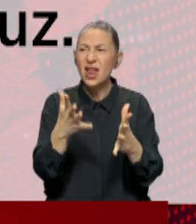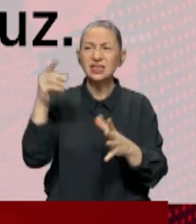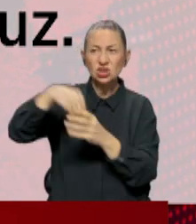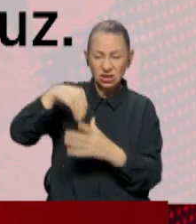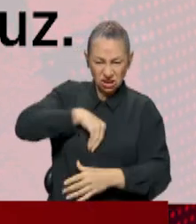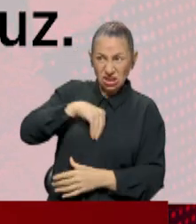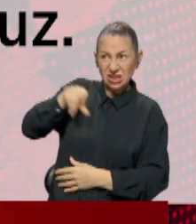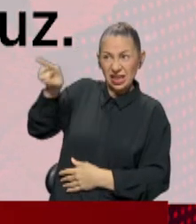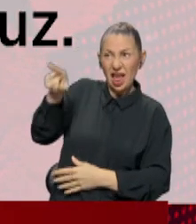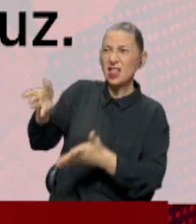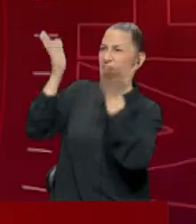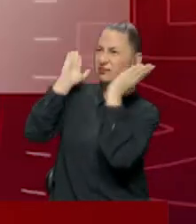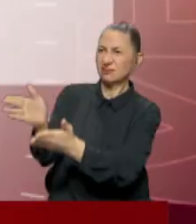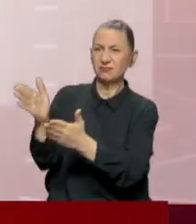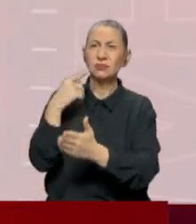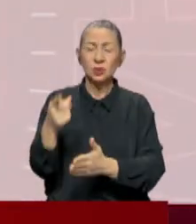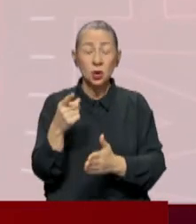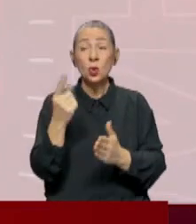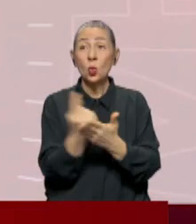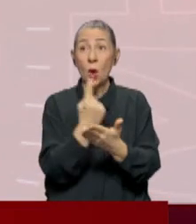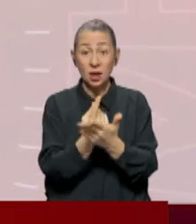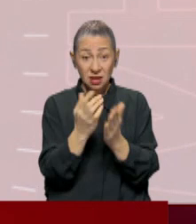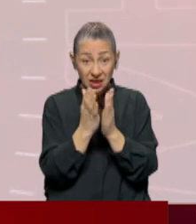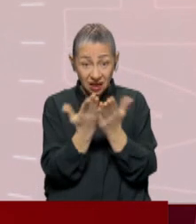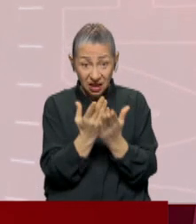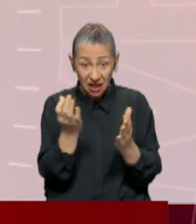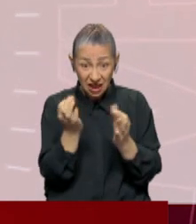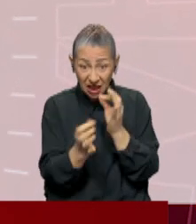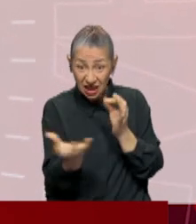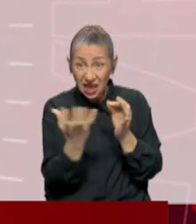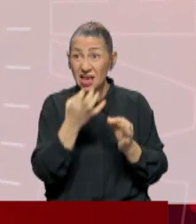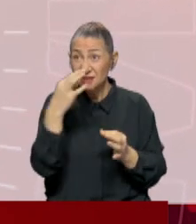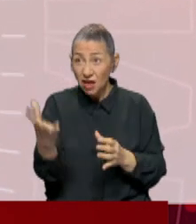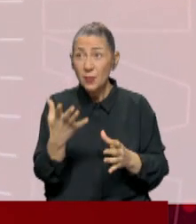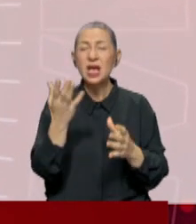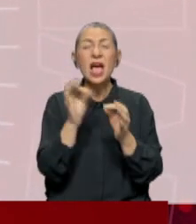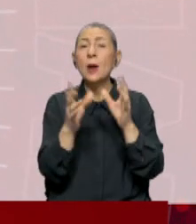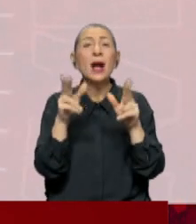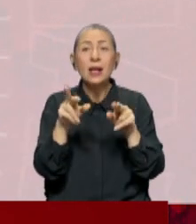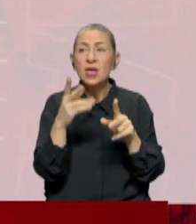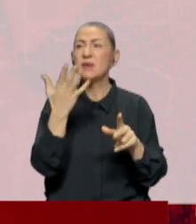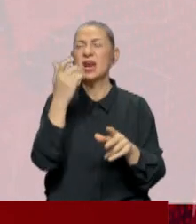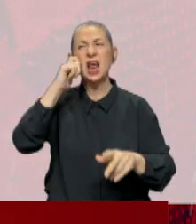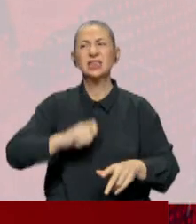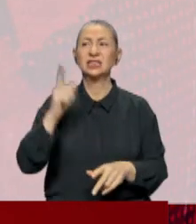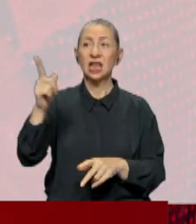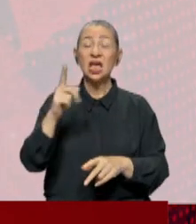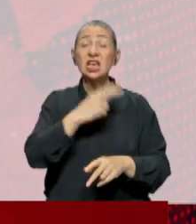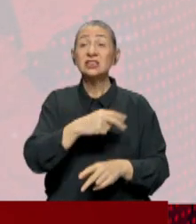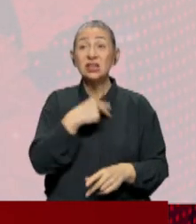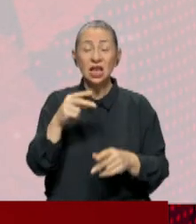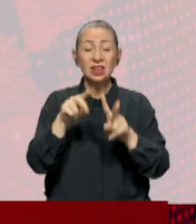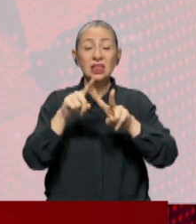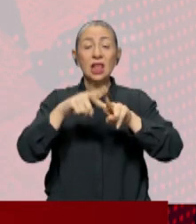olan bu faşizmi lanetliyorum. Kur'an-ı Kerim'in yakılmasına izin vermek en az yakmak kadar iğrenç ve ilkel bir rezalettir. İsveç'in